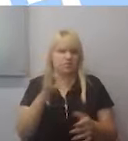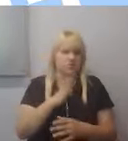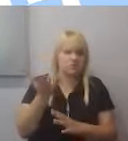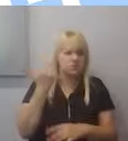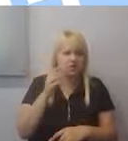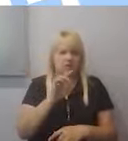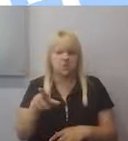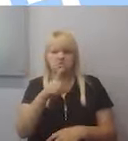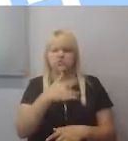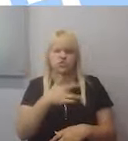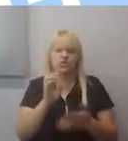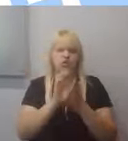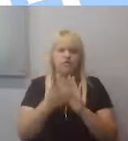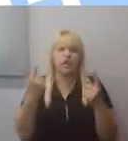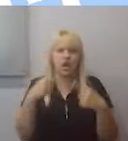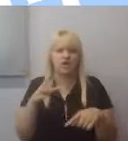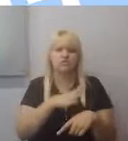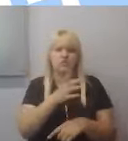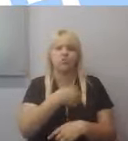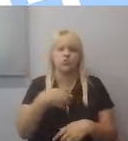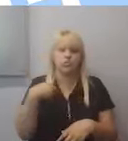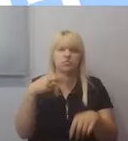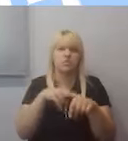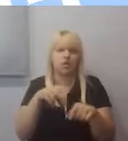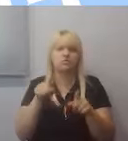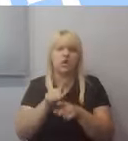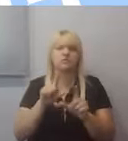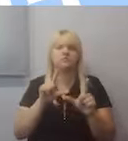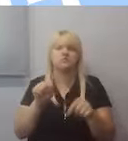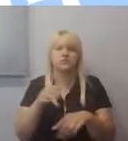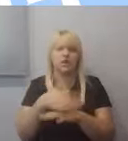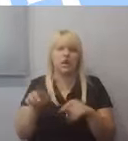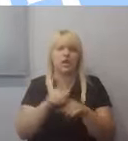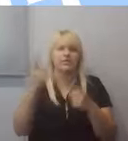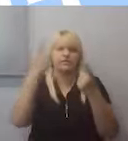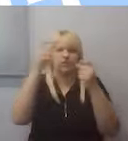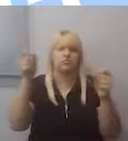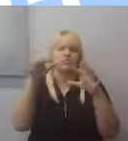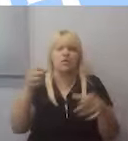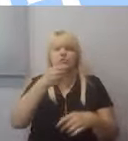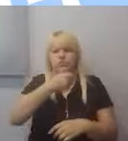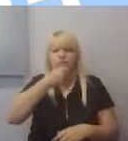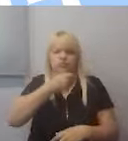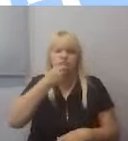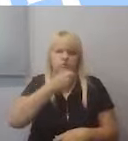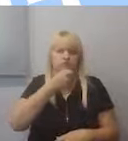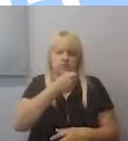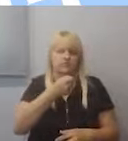bija kad pašvaldības policijas arī braukāja pa ielām un tad informāciju sniedza par šiem te skaļruņiem